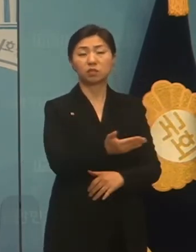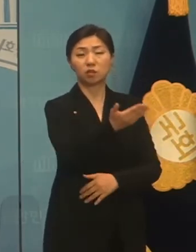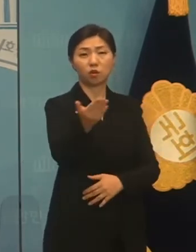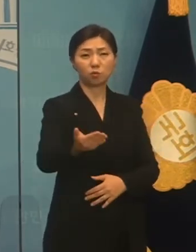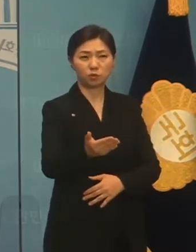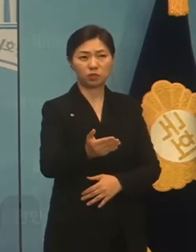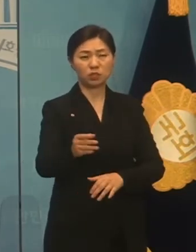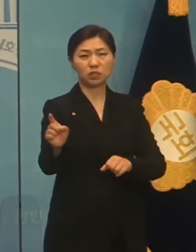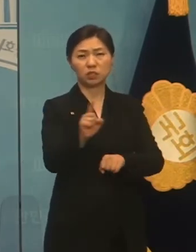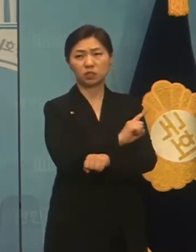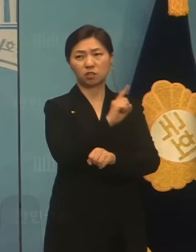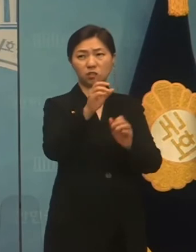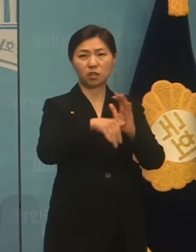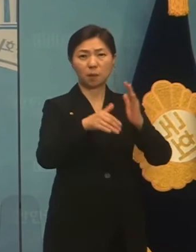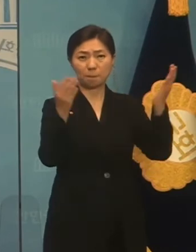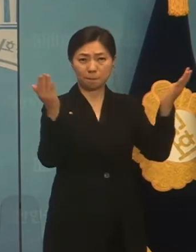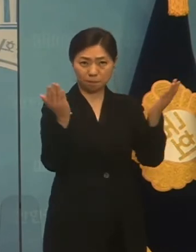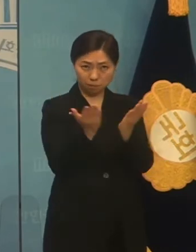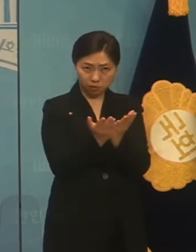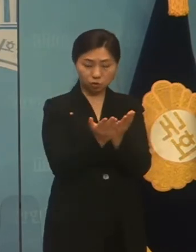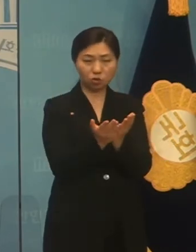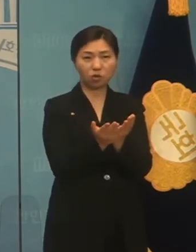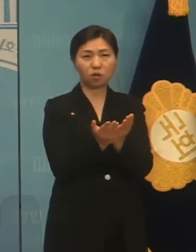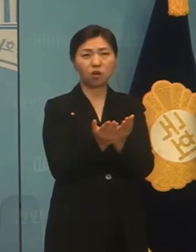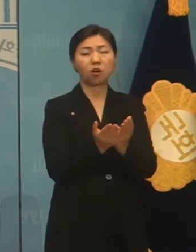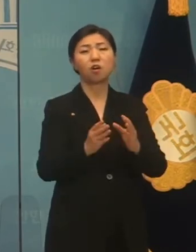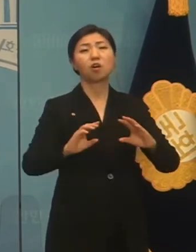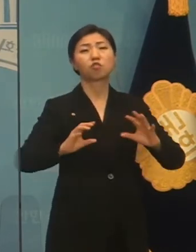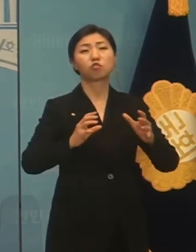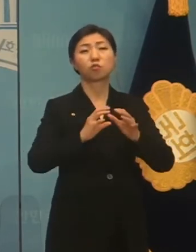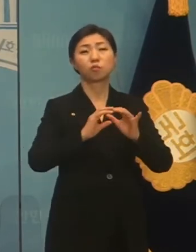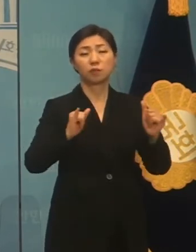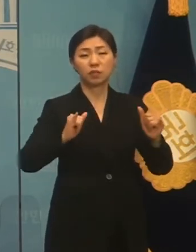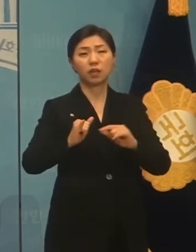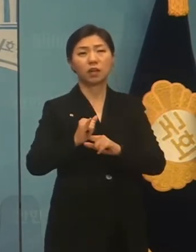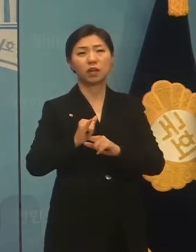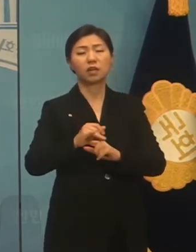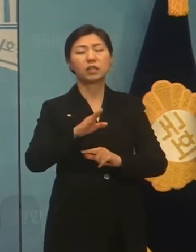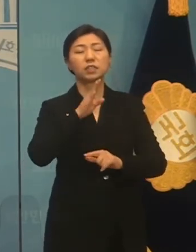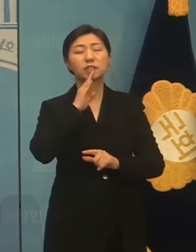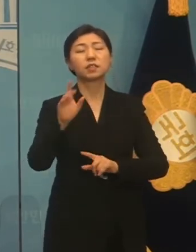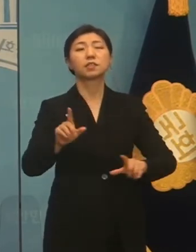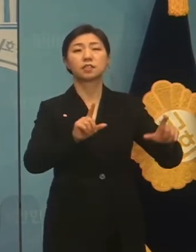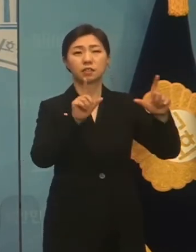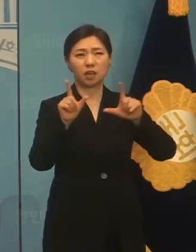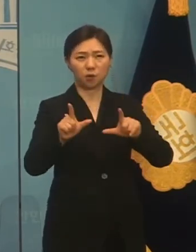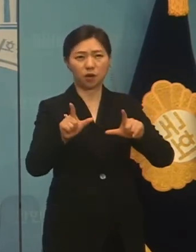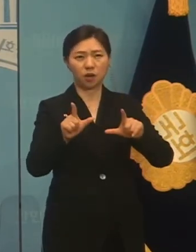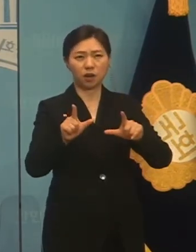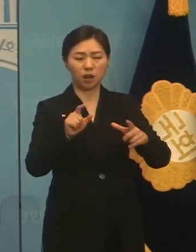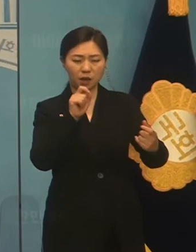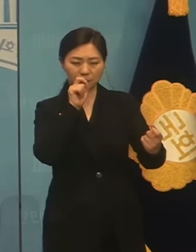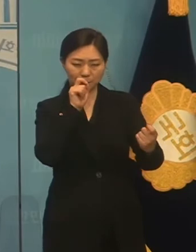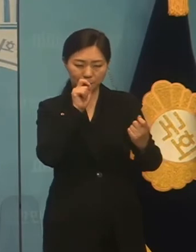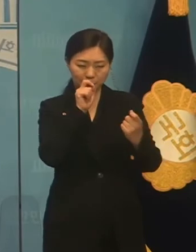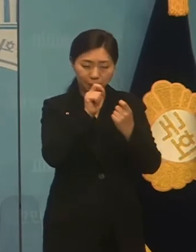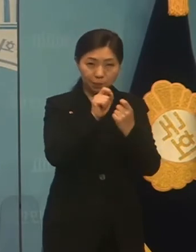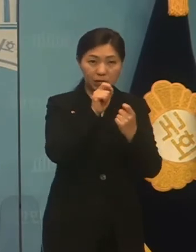디지털 시대에 맞게 국민들의 실생활에 밀접하게